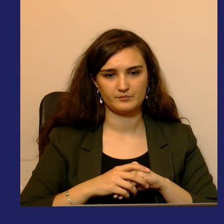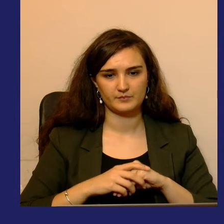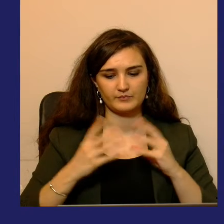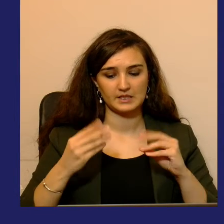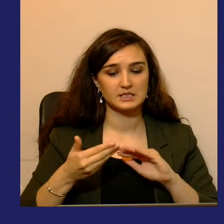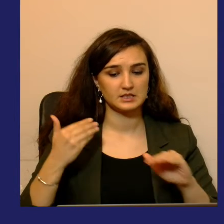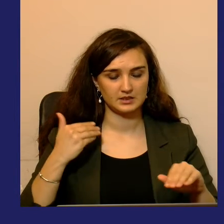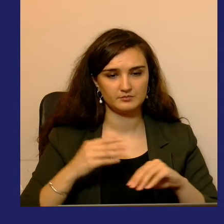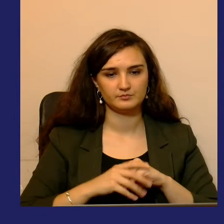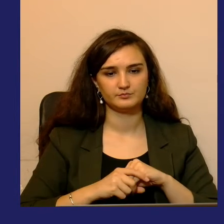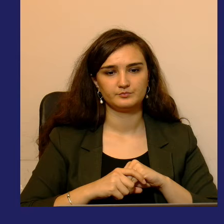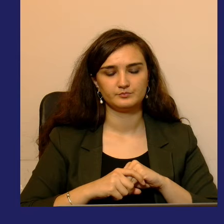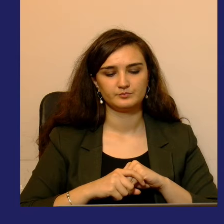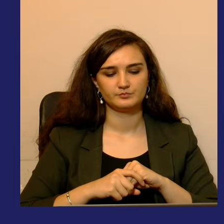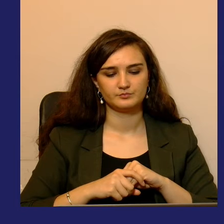დღის წინ